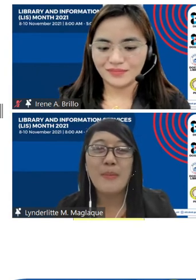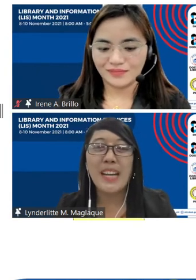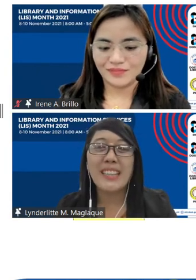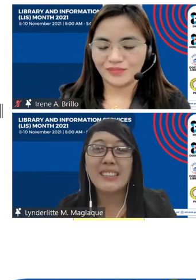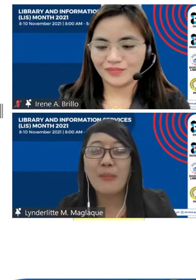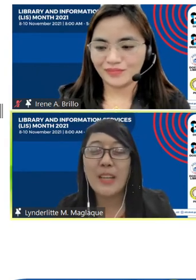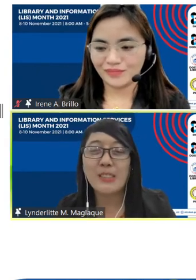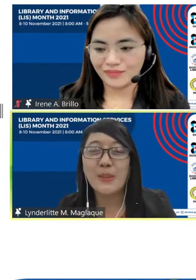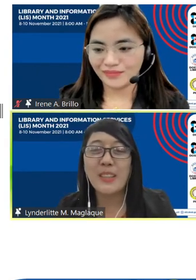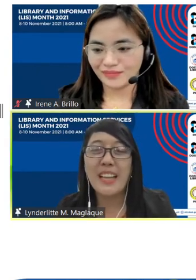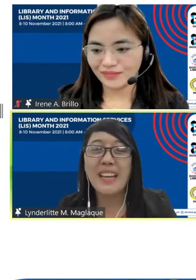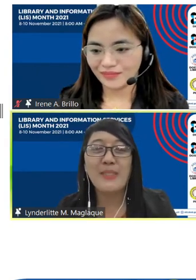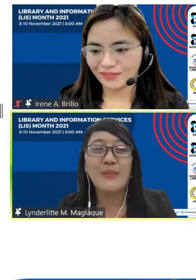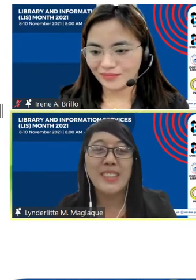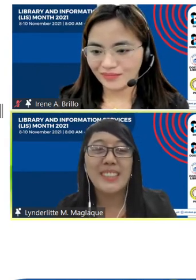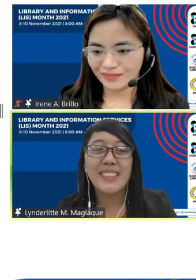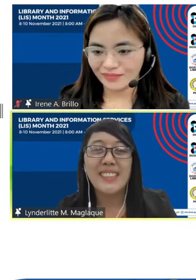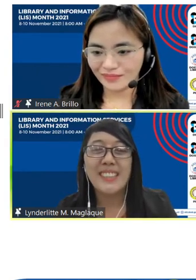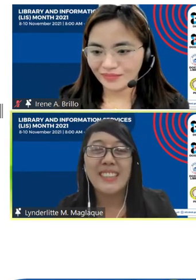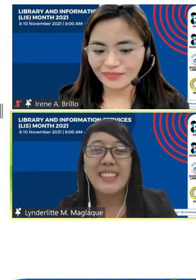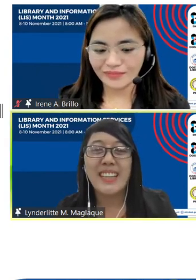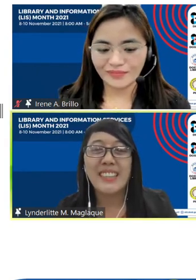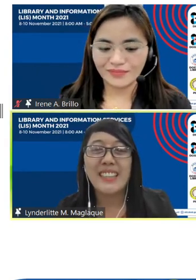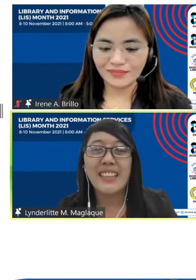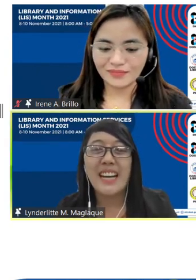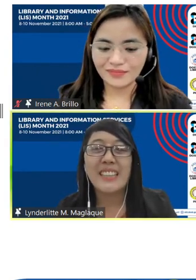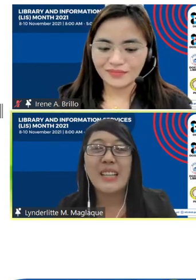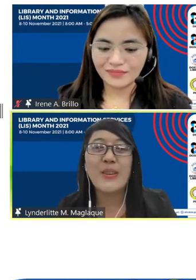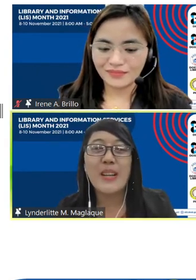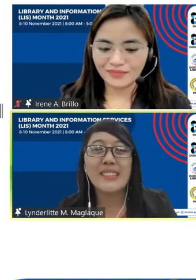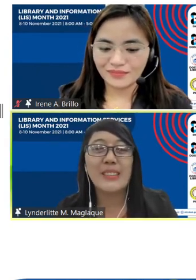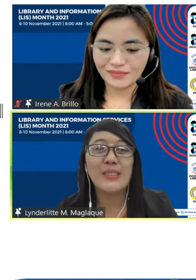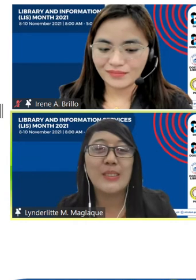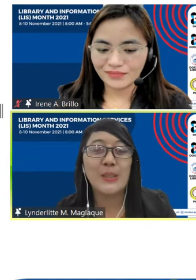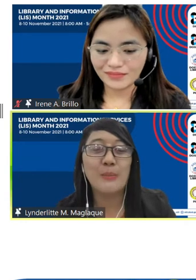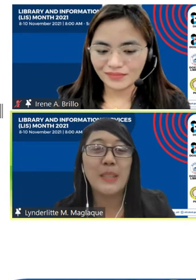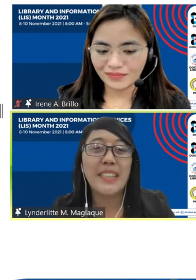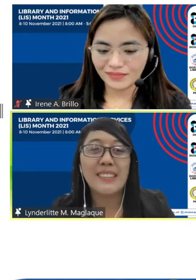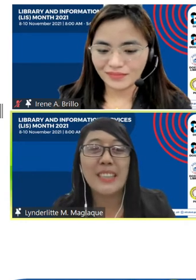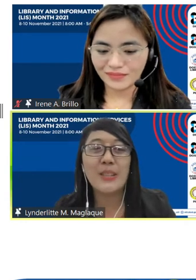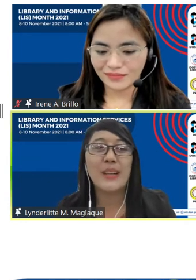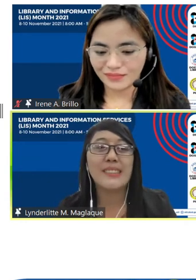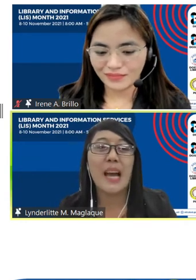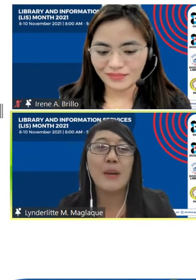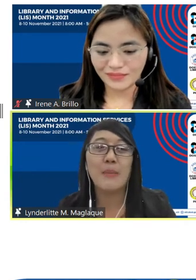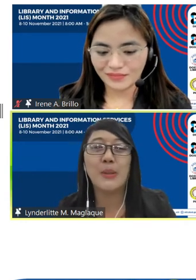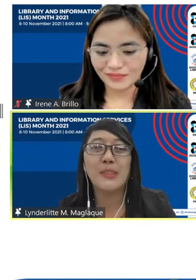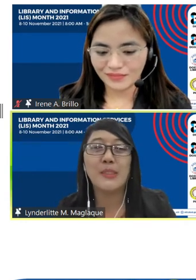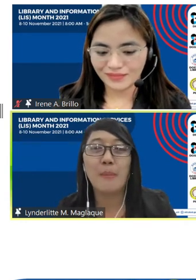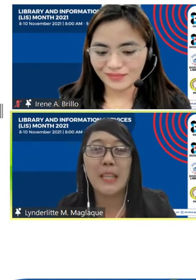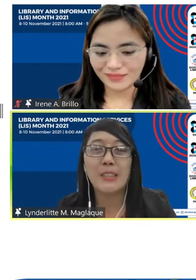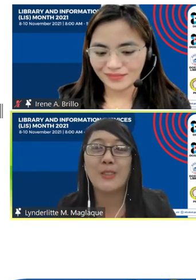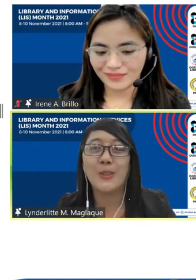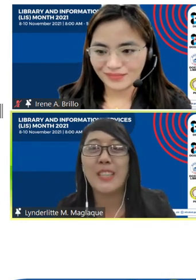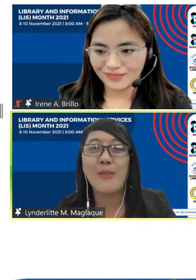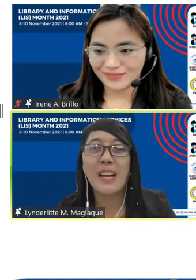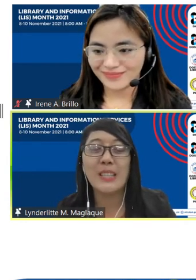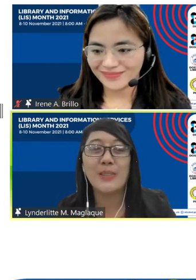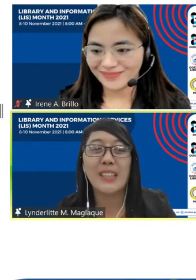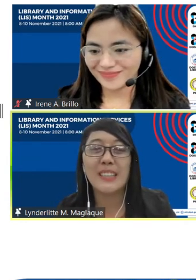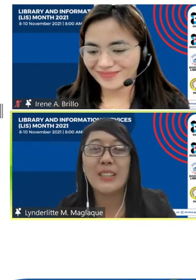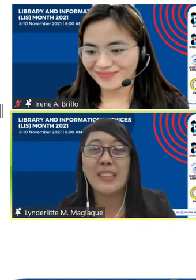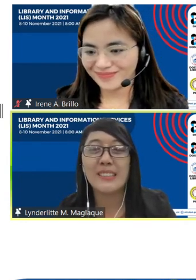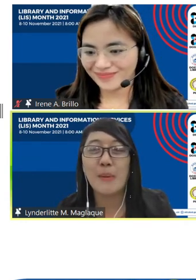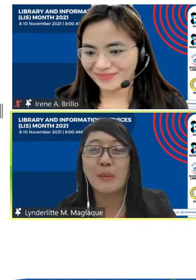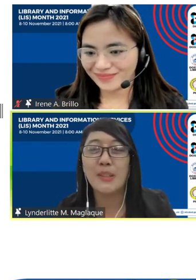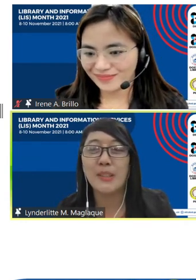Oo, para makita ka sa Facebook Live. Ayan. Ang tanong ko lang sa'yo, Joby, sino yung kasama mo dun sa picture? Dalawa kayo